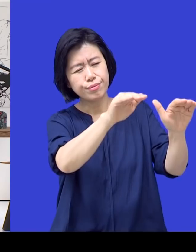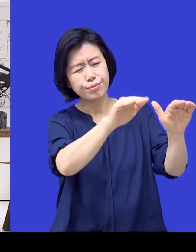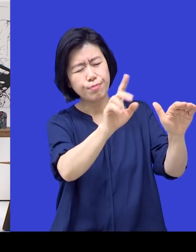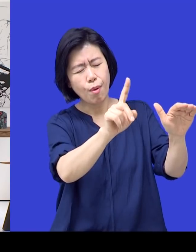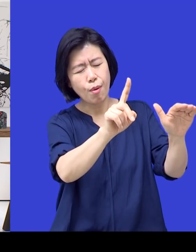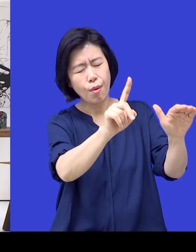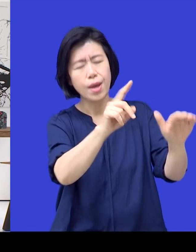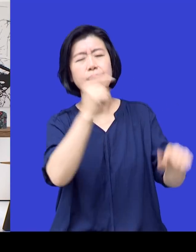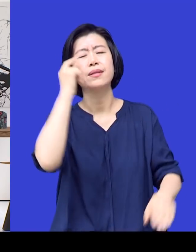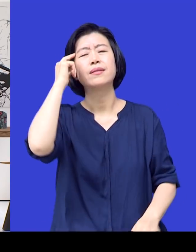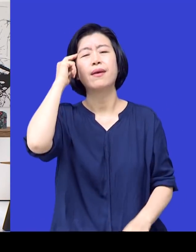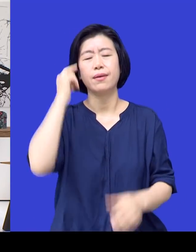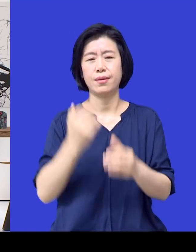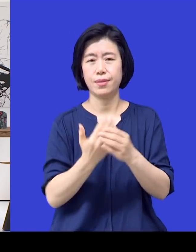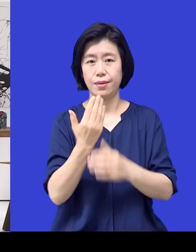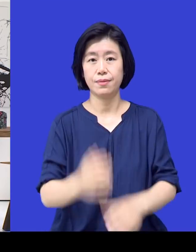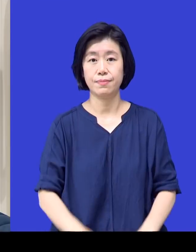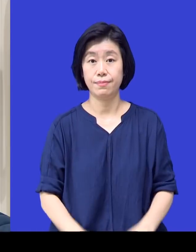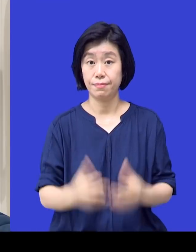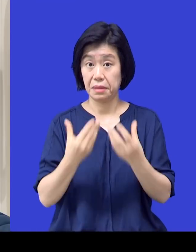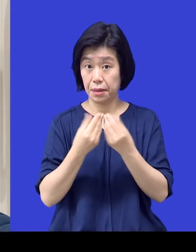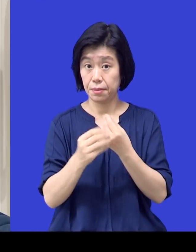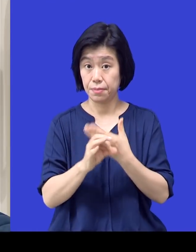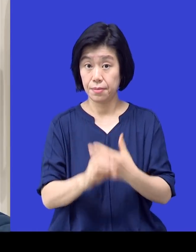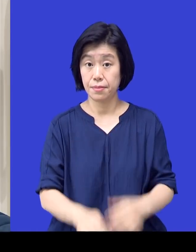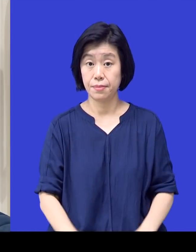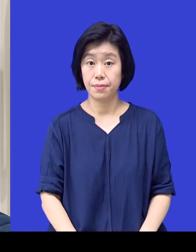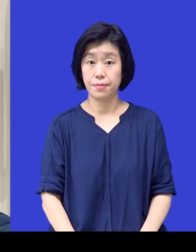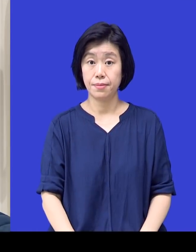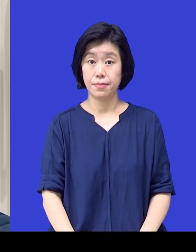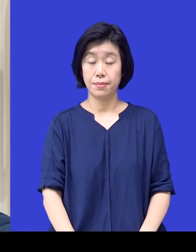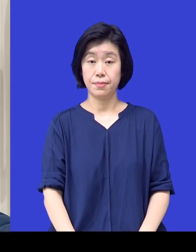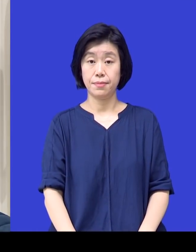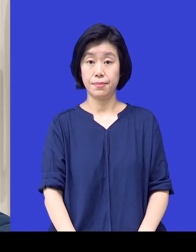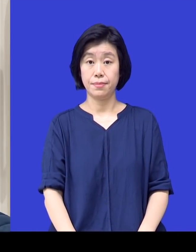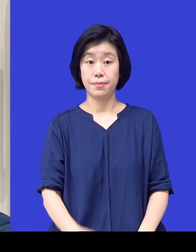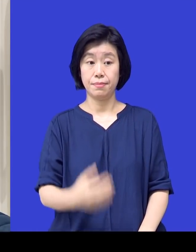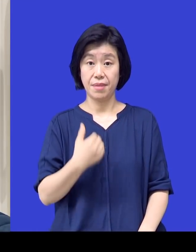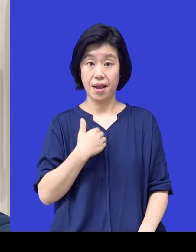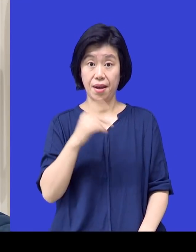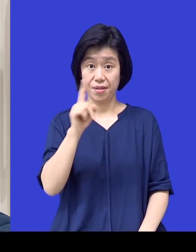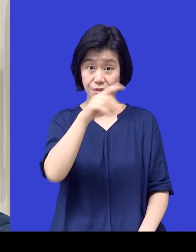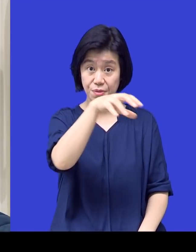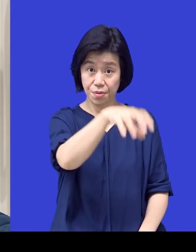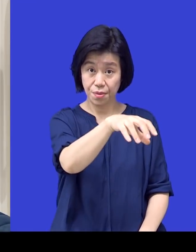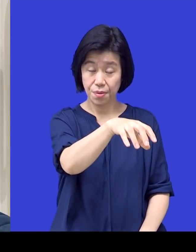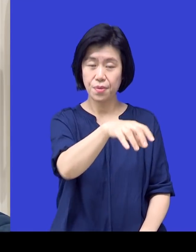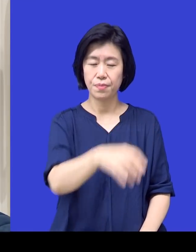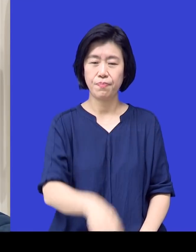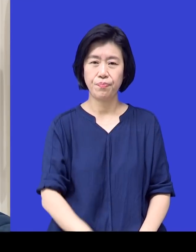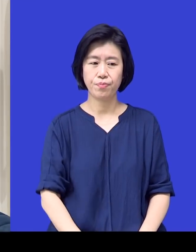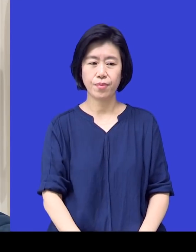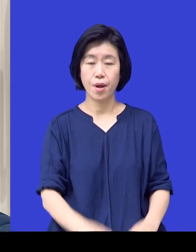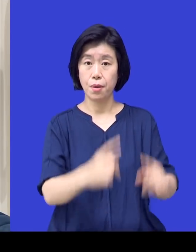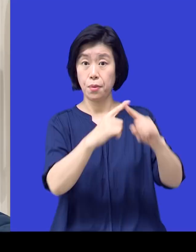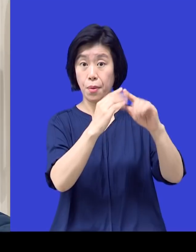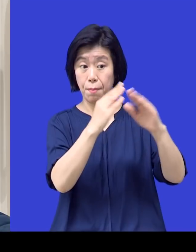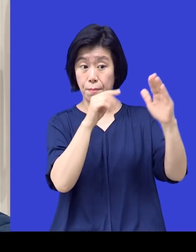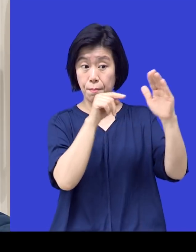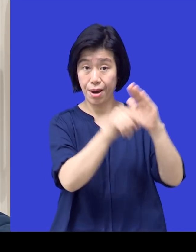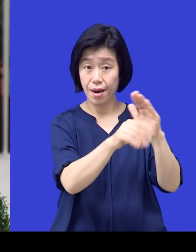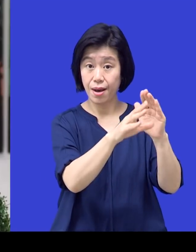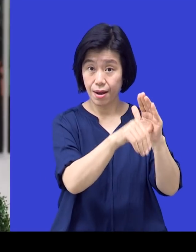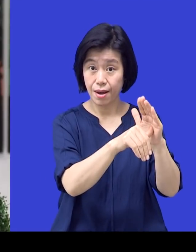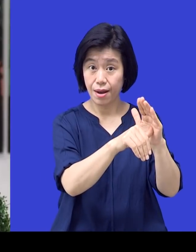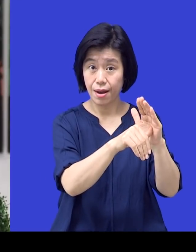앞장서요. 예를 들면 제가 한 교회를 이제 다 방문하고 간증을 막 듣고 떠나는데 버스에